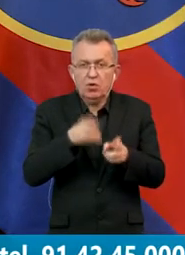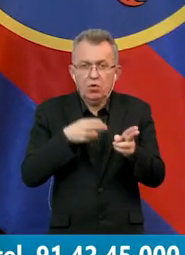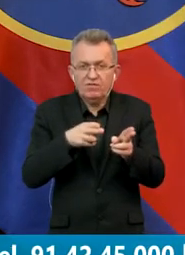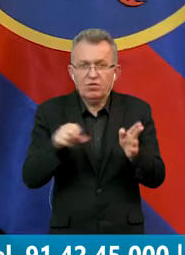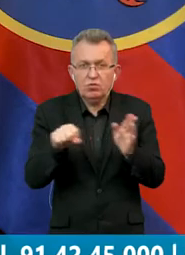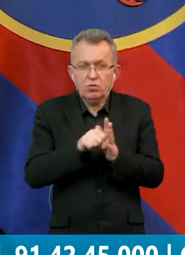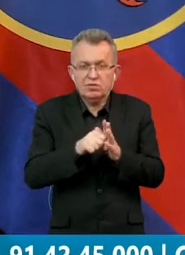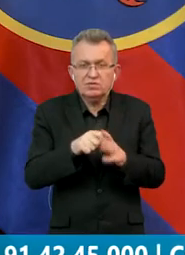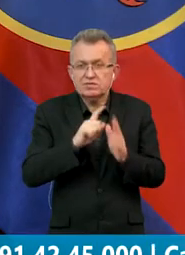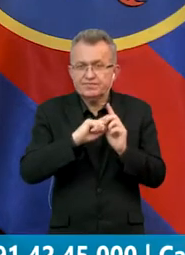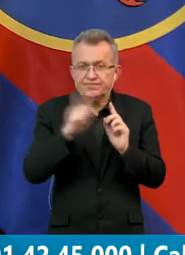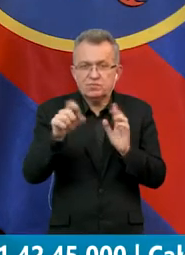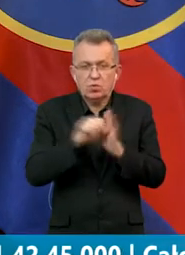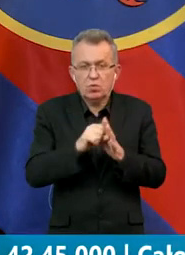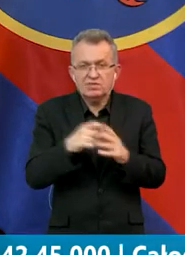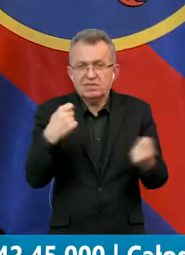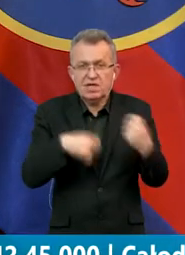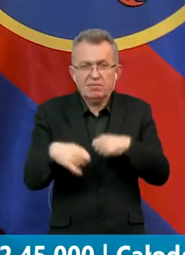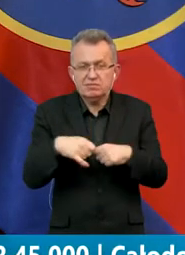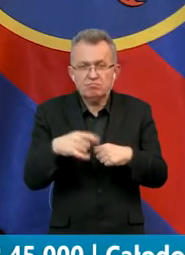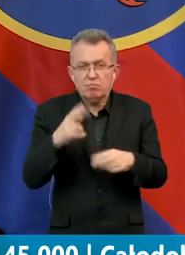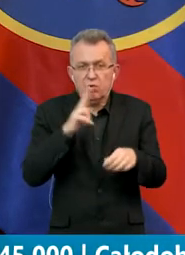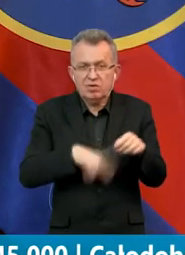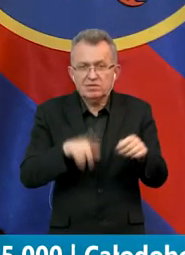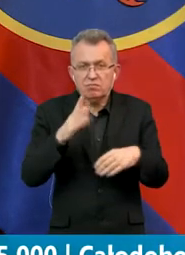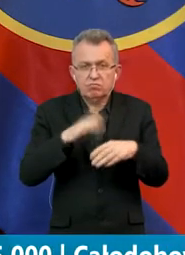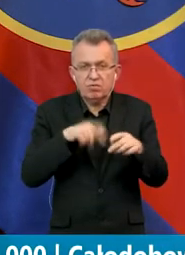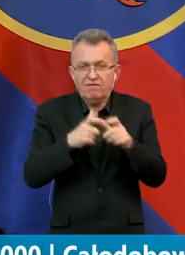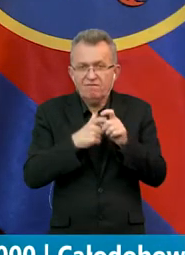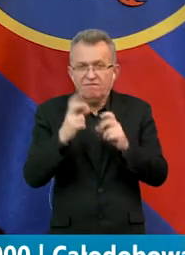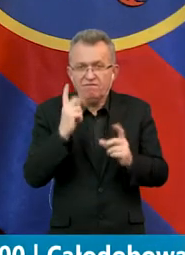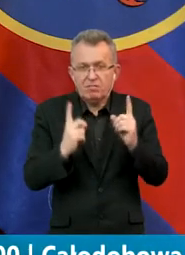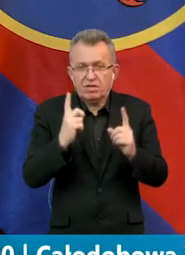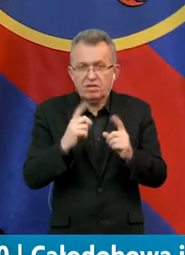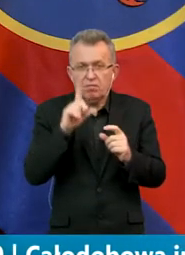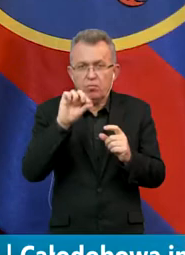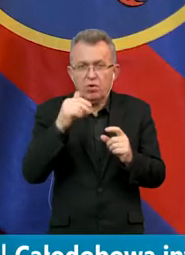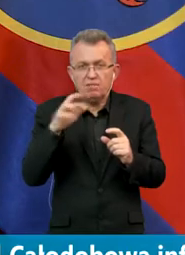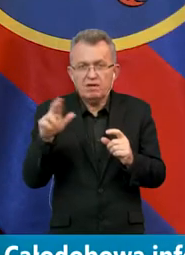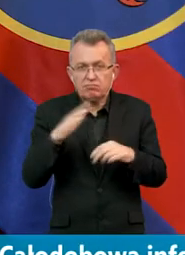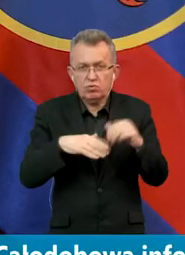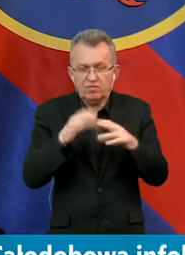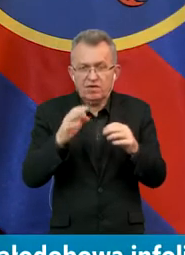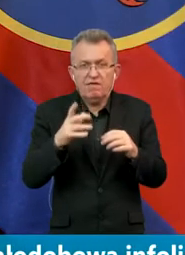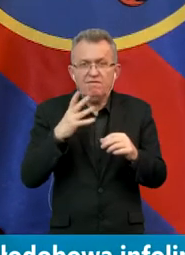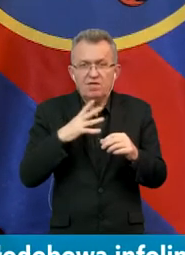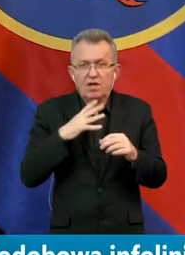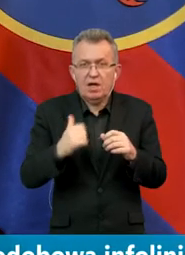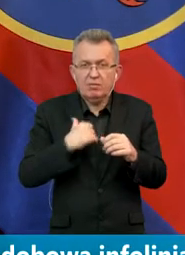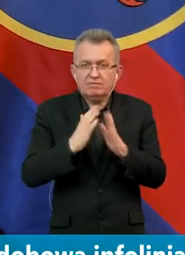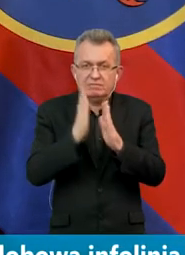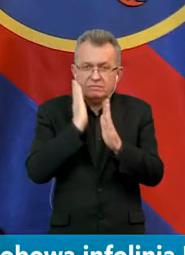do zakładów chemicznych Police. Przypominam, że tam buduje się potężna fabryka polimerów i warto, aby to